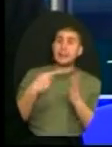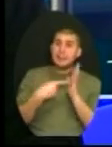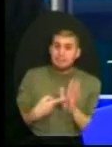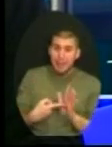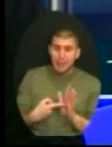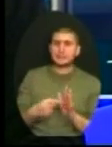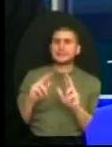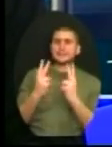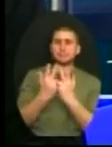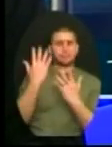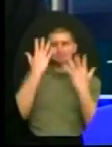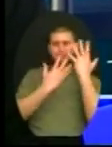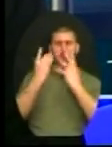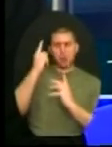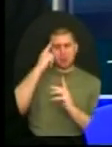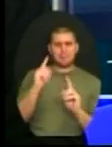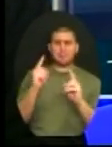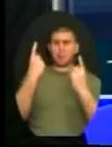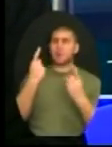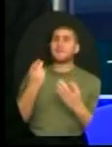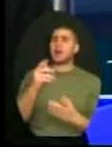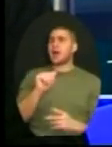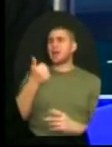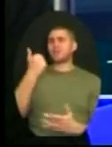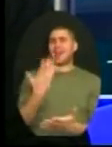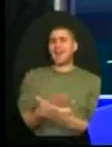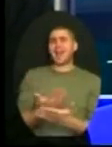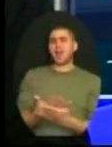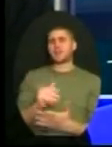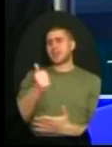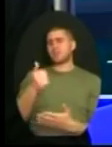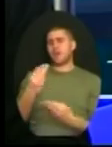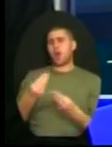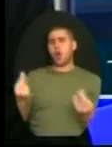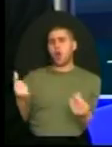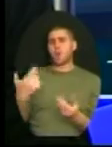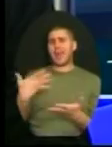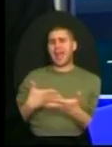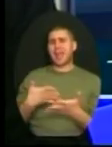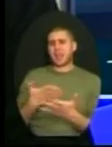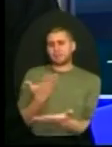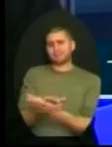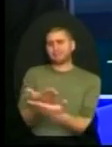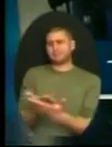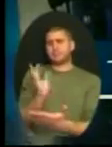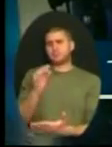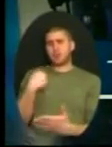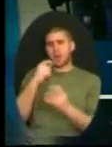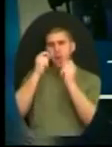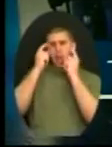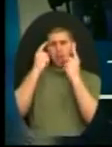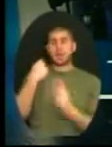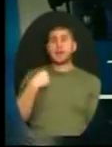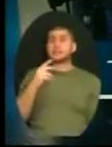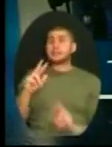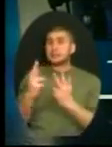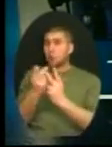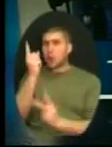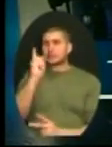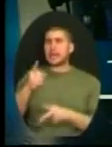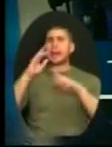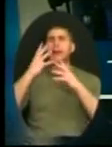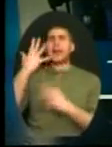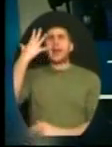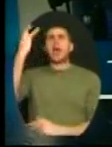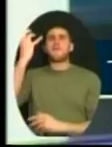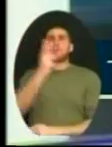מראה לא. על כך שהציבור לא יודע לא. בדיוק מה קורה, ואין כמו ראיות, אין כמו חומר חקירה כדי להעיר אותנו. הציבור לא צריך בוודאי לאהוב את